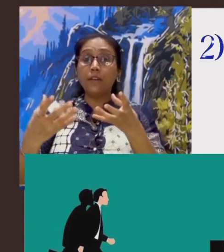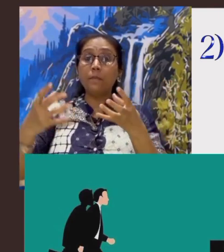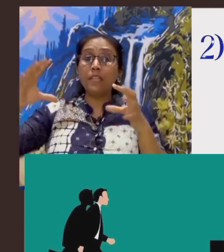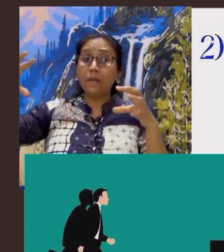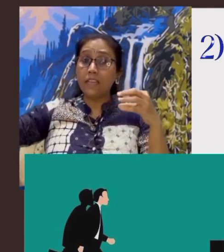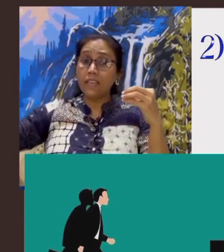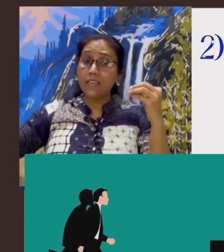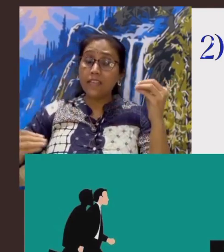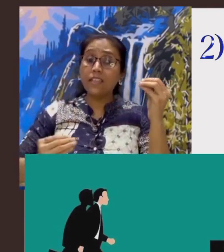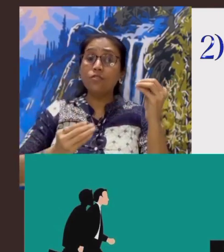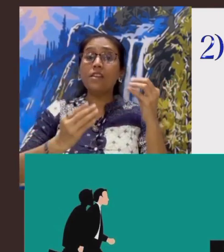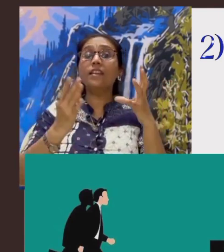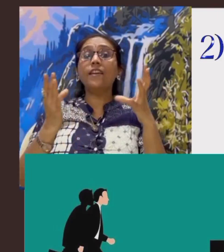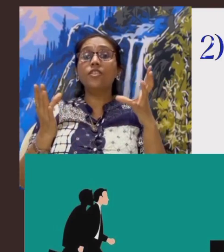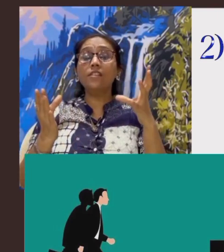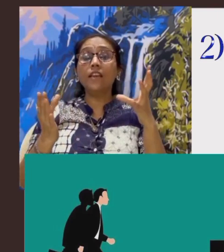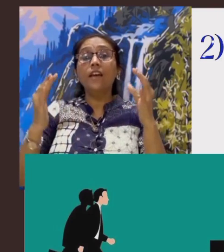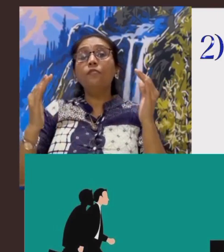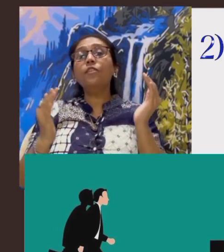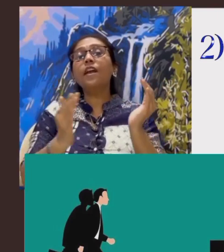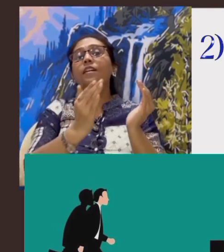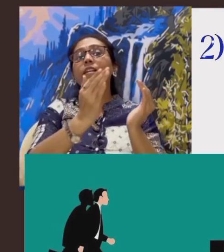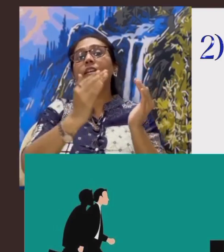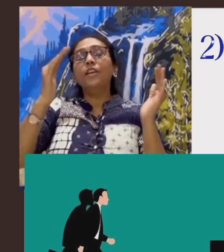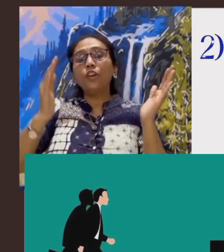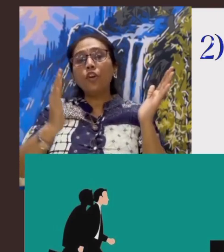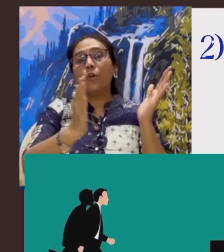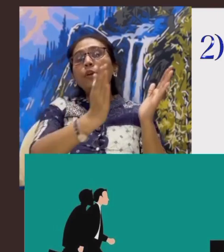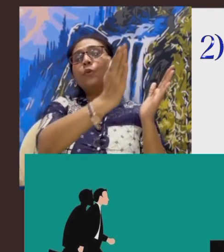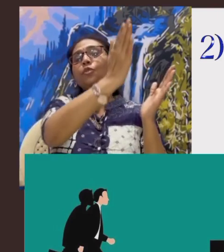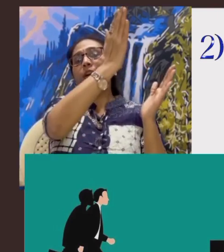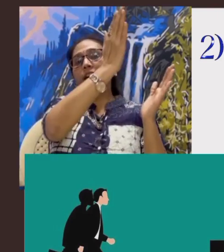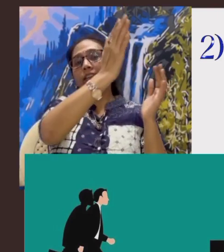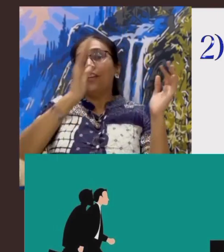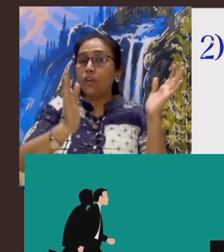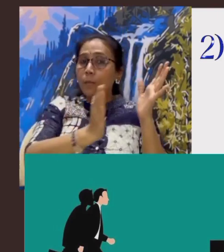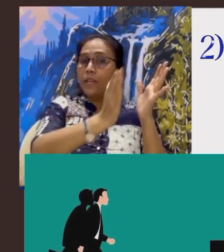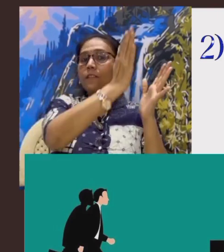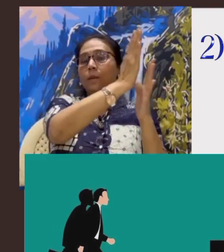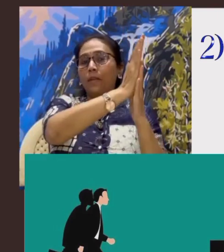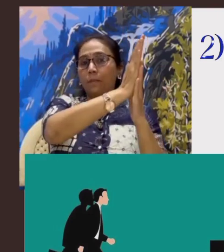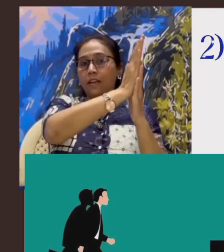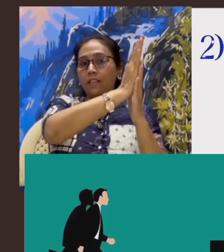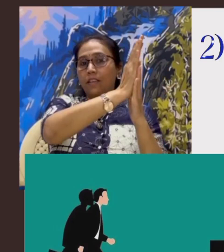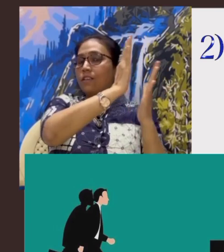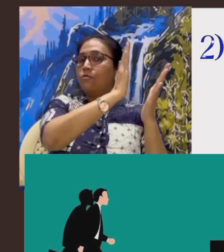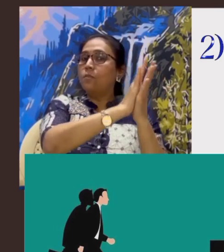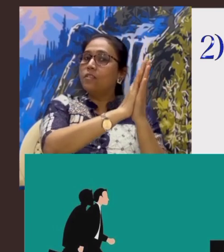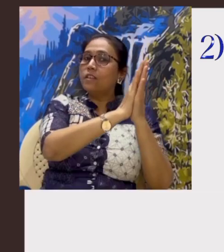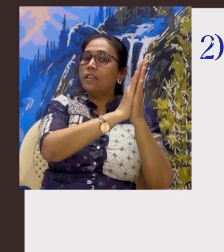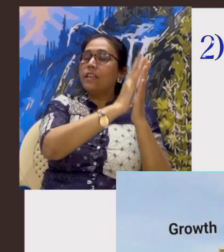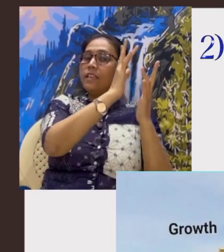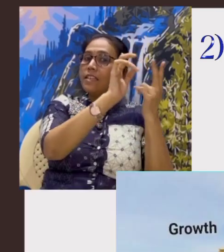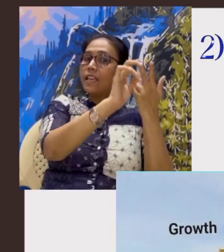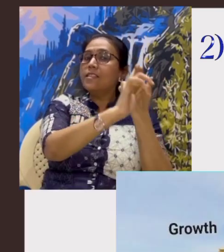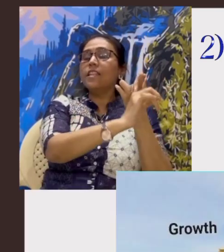रहा है मतलब कहीं ना कहीं ये जो सारी एक्शन है वो क्या कर रही है इकोनॉमिक ग्रोथ बढ़ा रही है इकोनॉमिक डेवलपमेंट बढ़ा रही है. तो हम बोल सकते